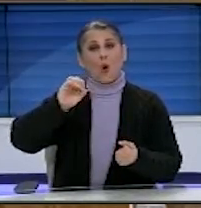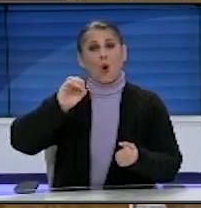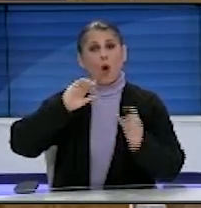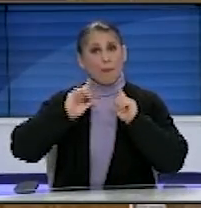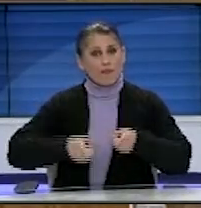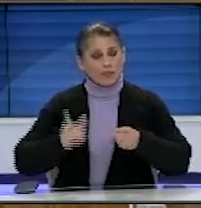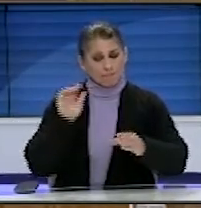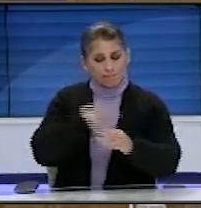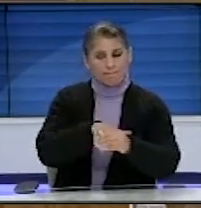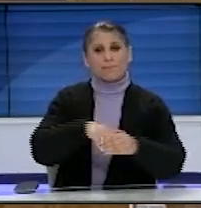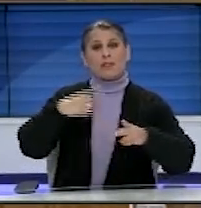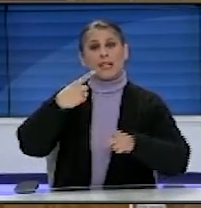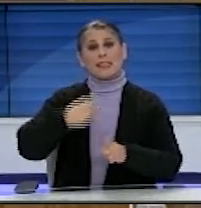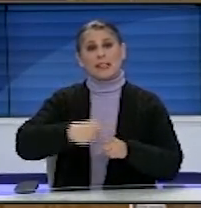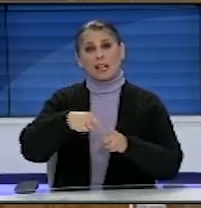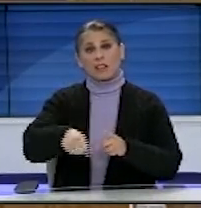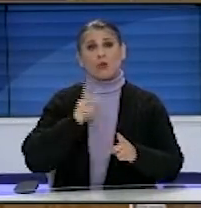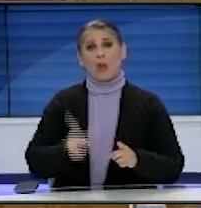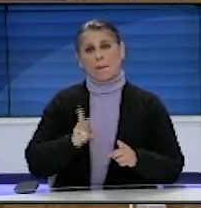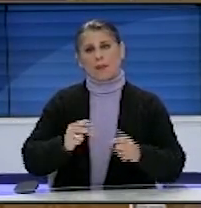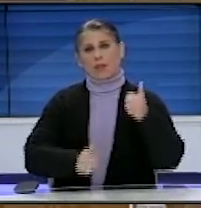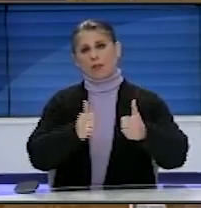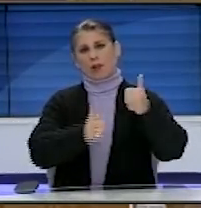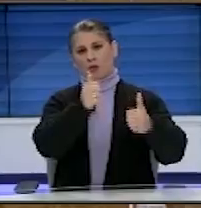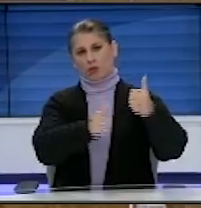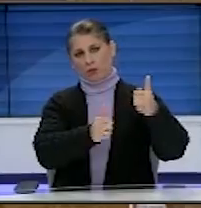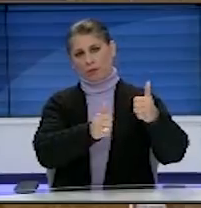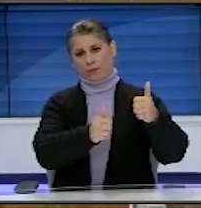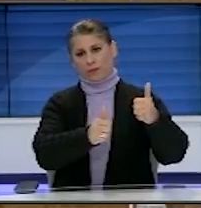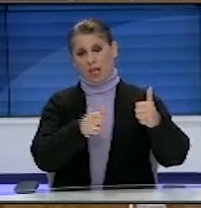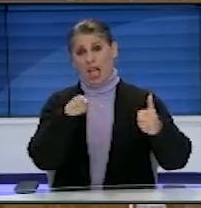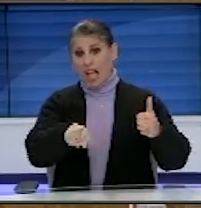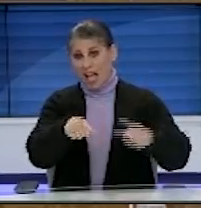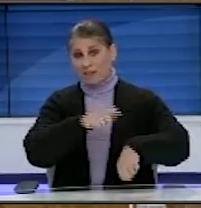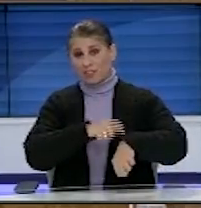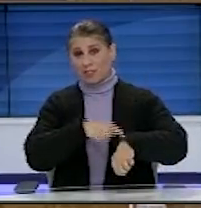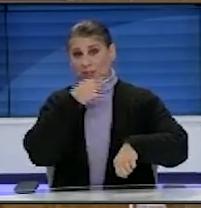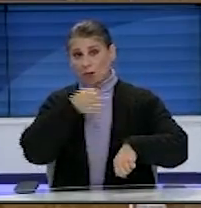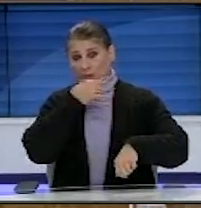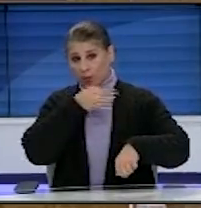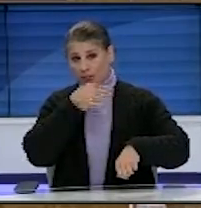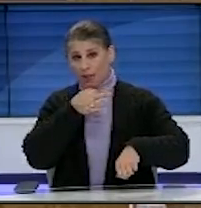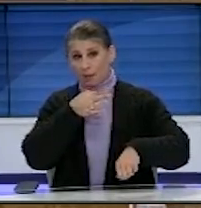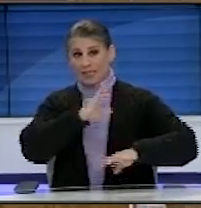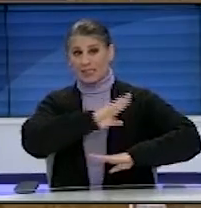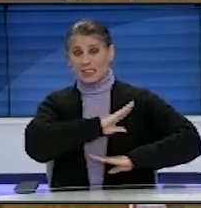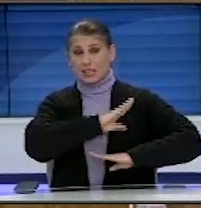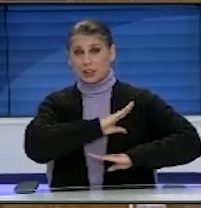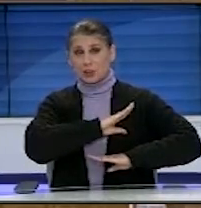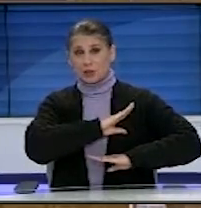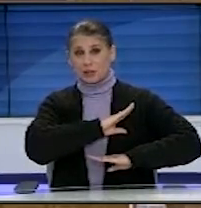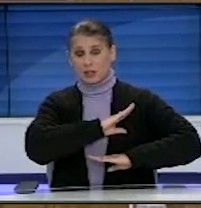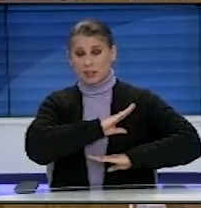και εμπλέξατε τη χώρα σε αυτό τον επικίνδυνο ανταγωνισμό. Αυτή τη στιγμή που μιλάμε, στρατιωτικές